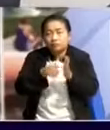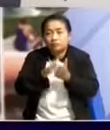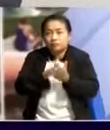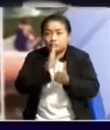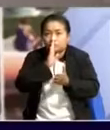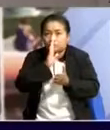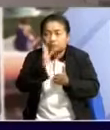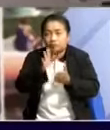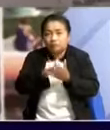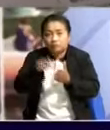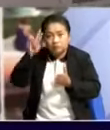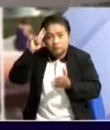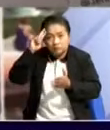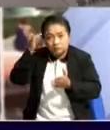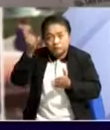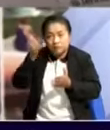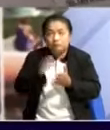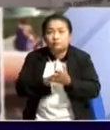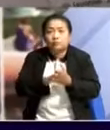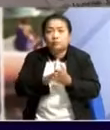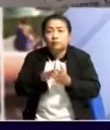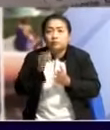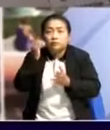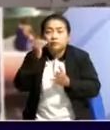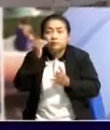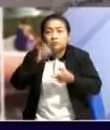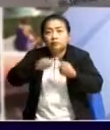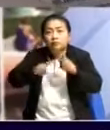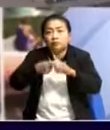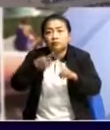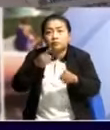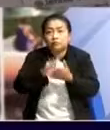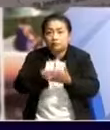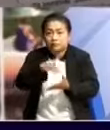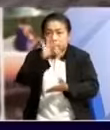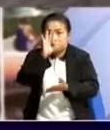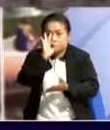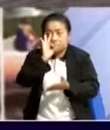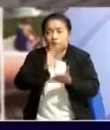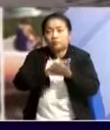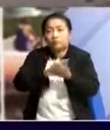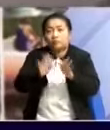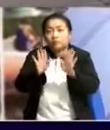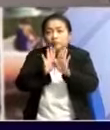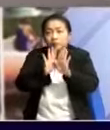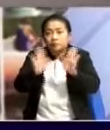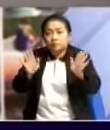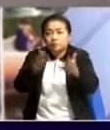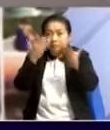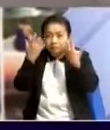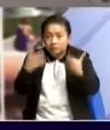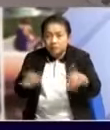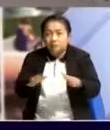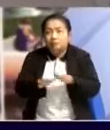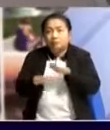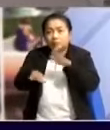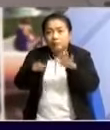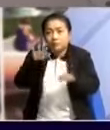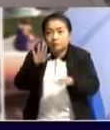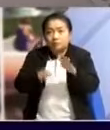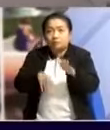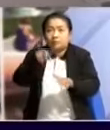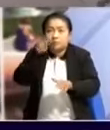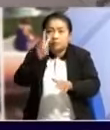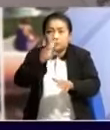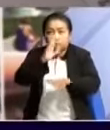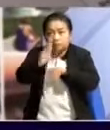เนี่ยผ่านทางกลุ่มเพื่อนๆแล้วก็ช่องทาง Facebookซึ่งเปิดมาแล้วประมาณ2ปีมีความน่าเชื่อถือค่ะคุณแล้วก็เชิญชวนให้มีการ